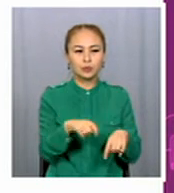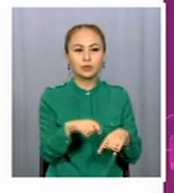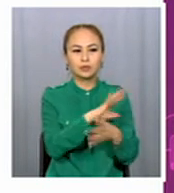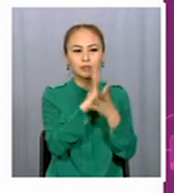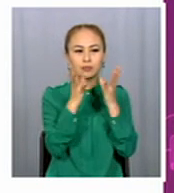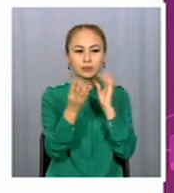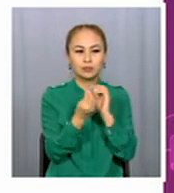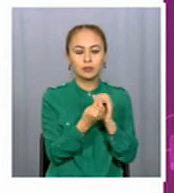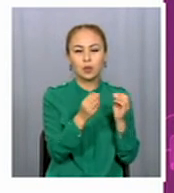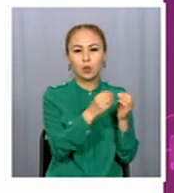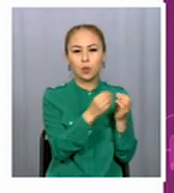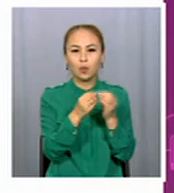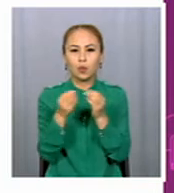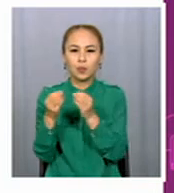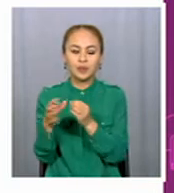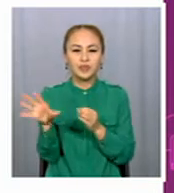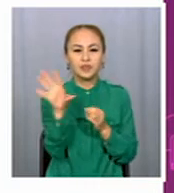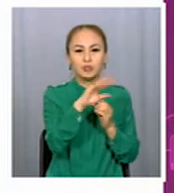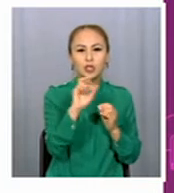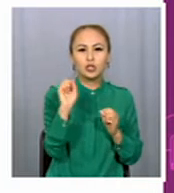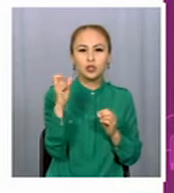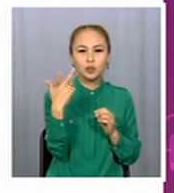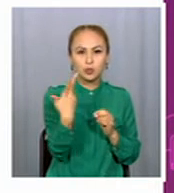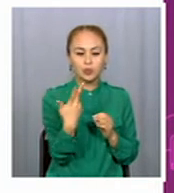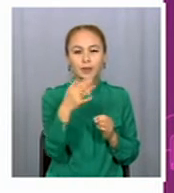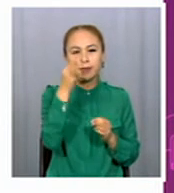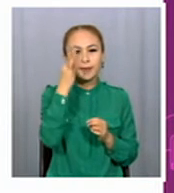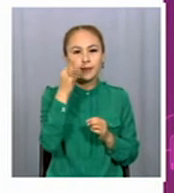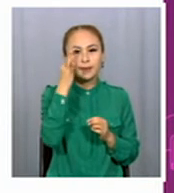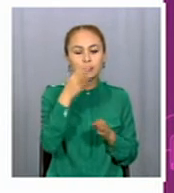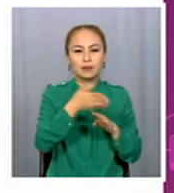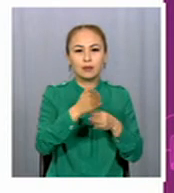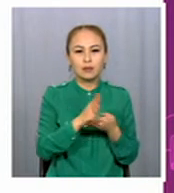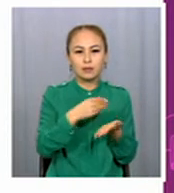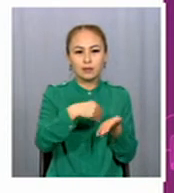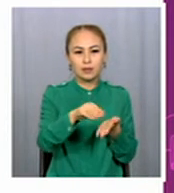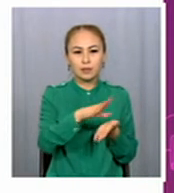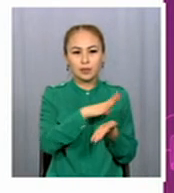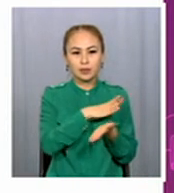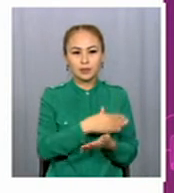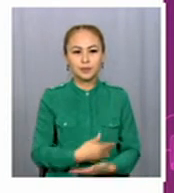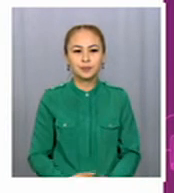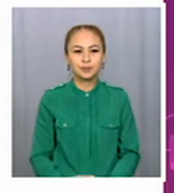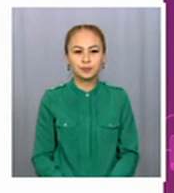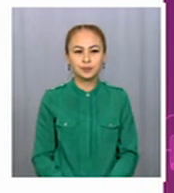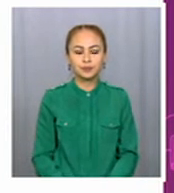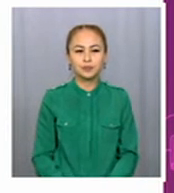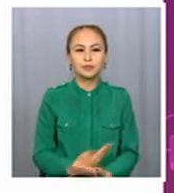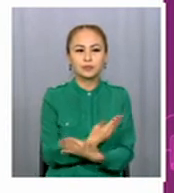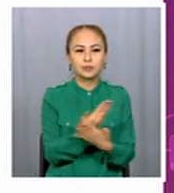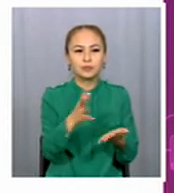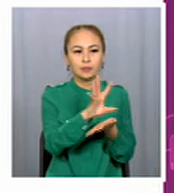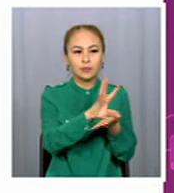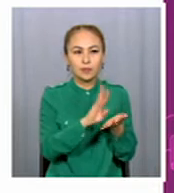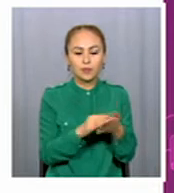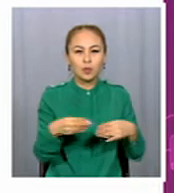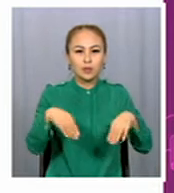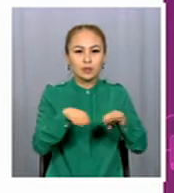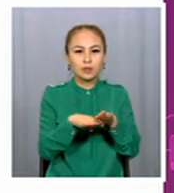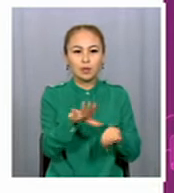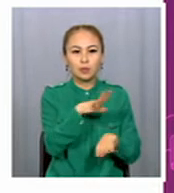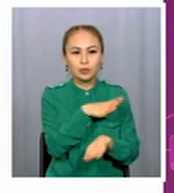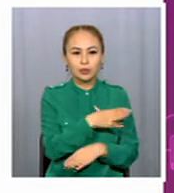ол 10 теңгелік монетаның үшеуіне тәтті нан сатып алды. Сендердің нұсқаларың осындай болды деген